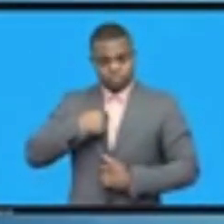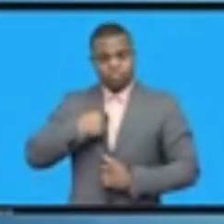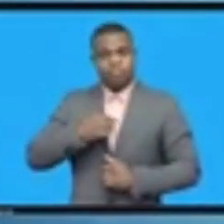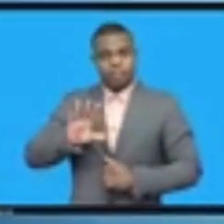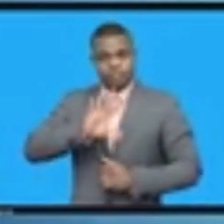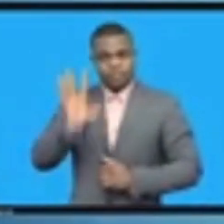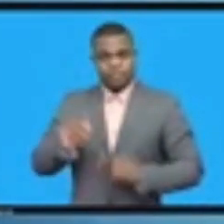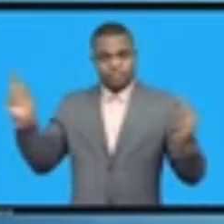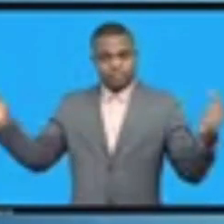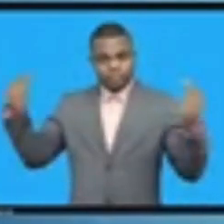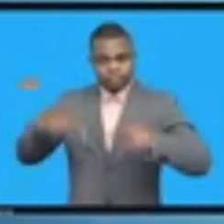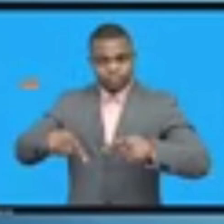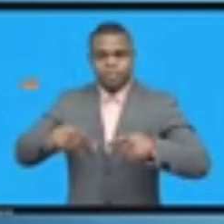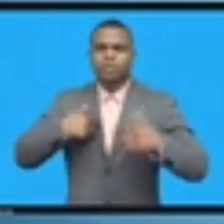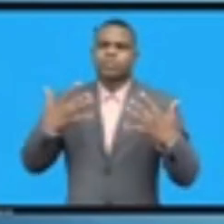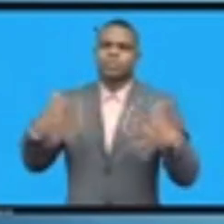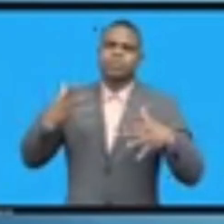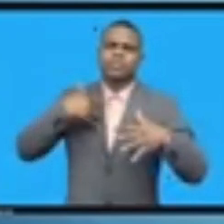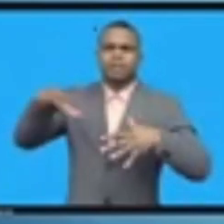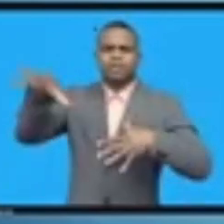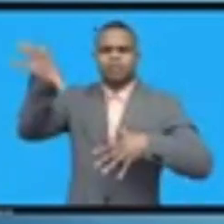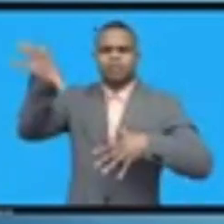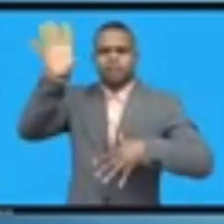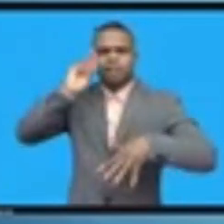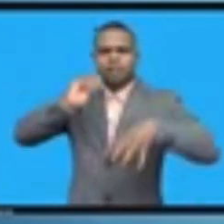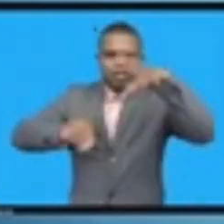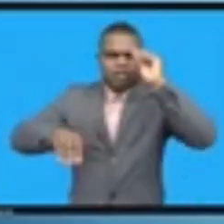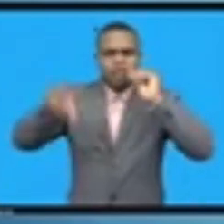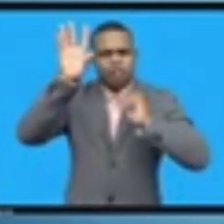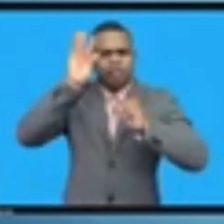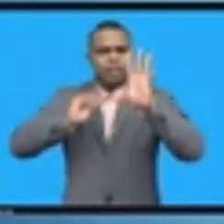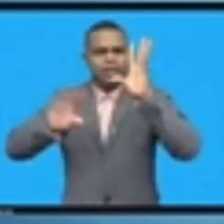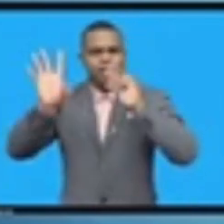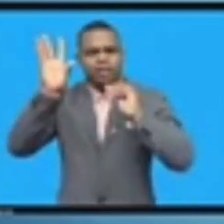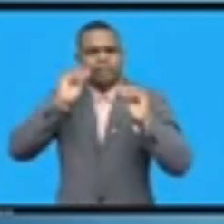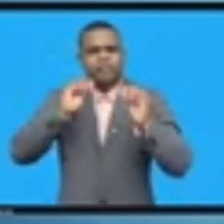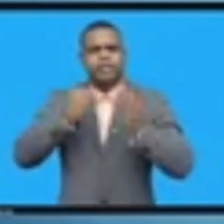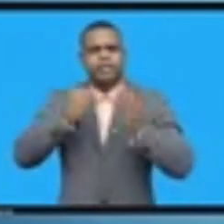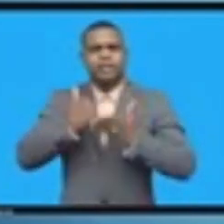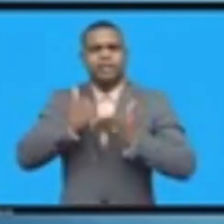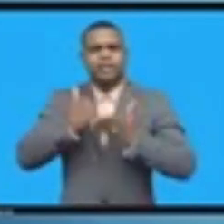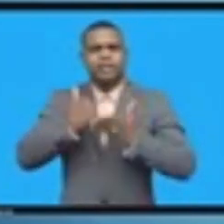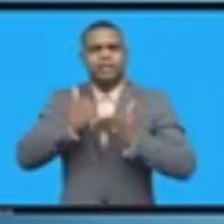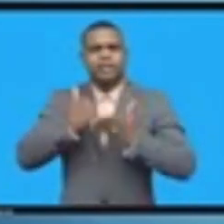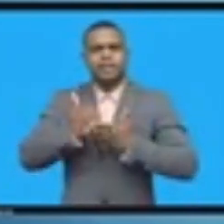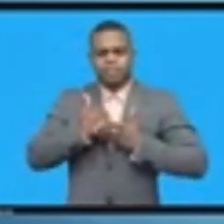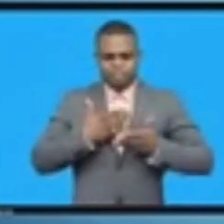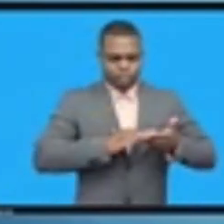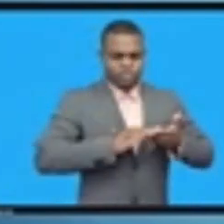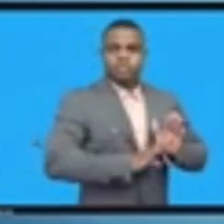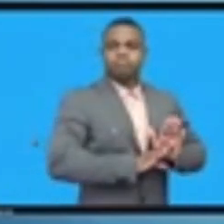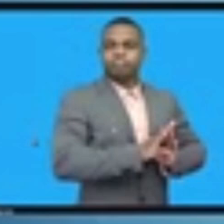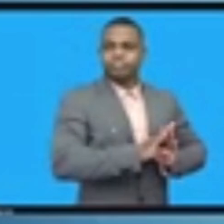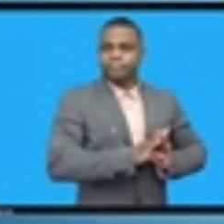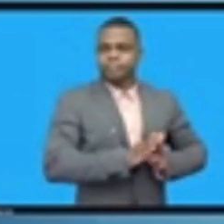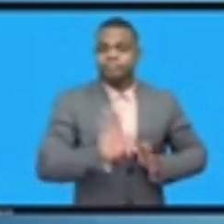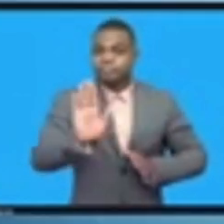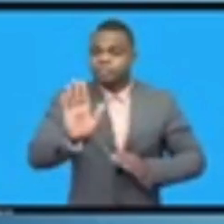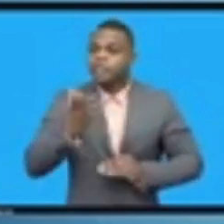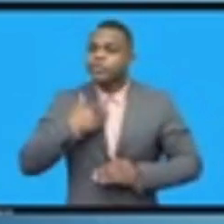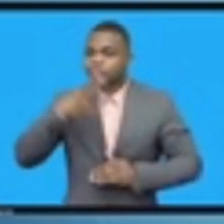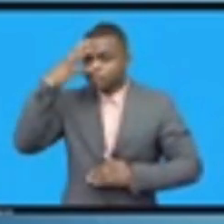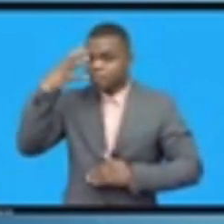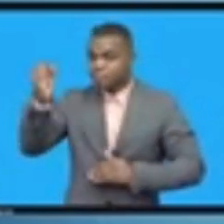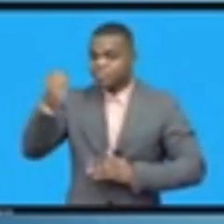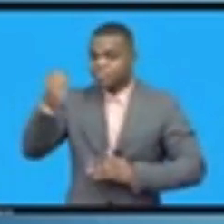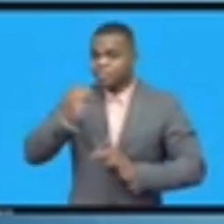个单一的可互操作的全球性的资源，不管在任何地方都可以访问互联网，它能够让我们更加紧密的